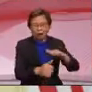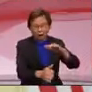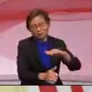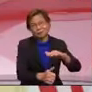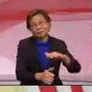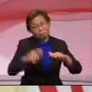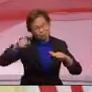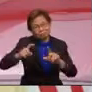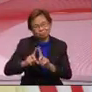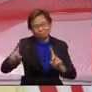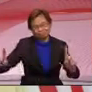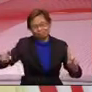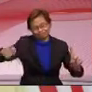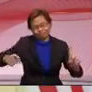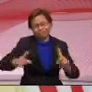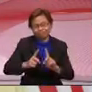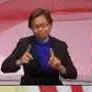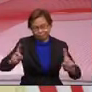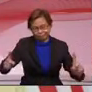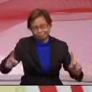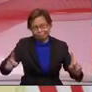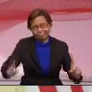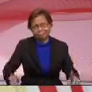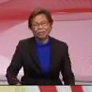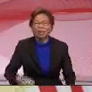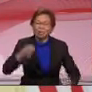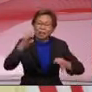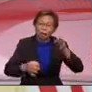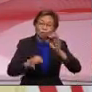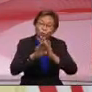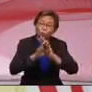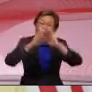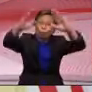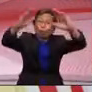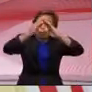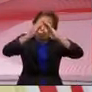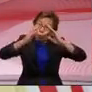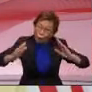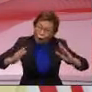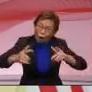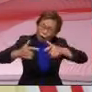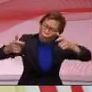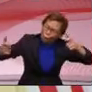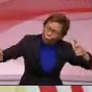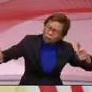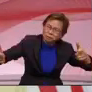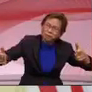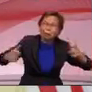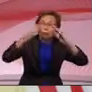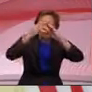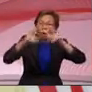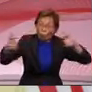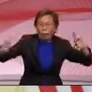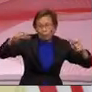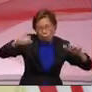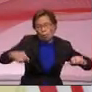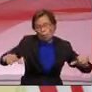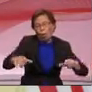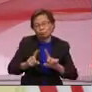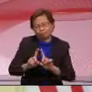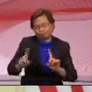penjarakan sosial, ya. Jadi kalau rumah tu dah luas, boleh melakukan penjarakan